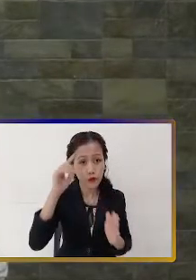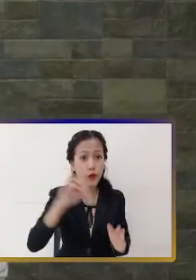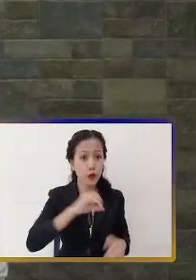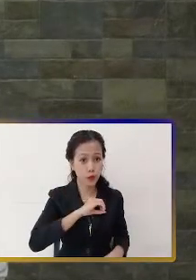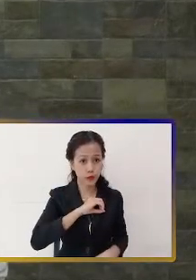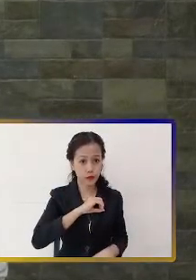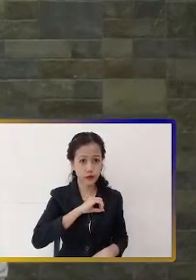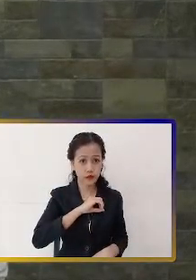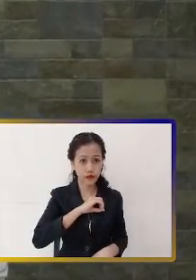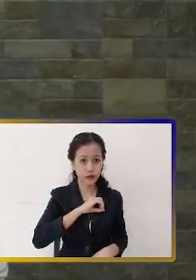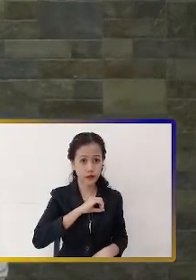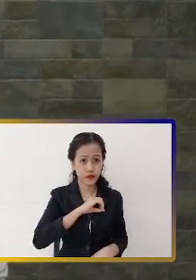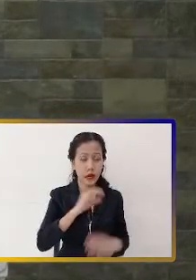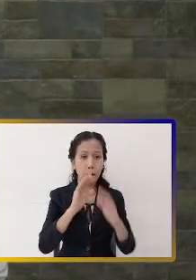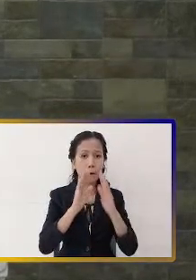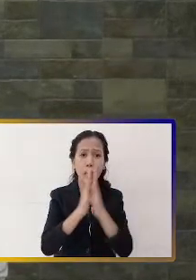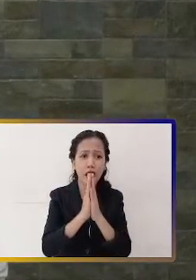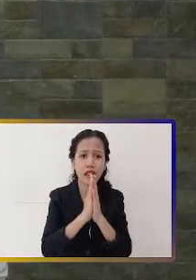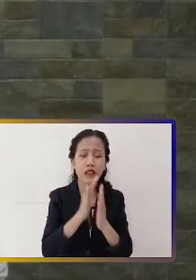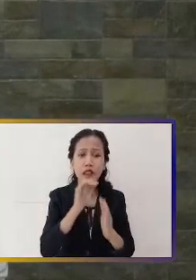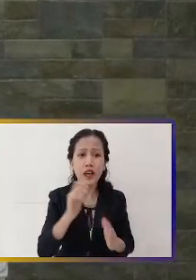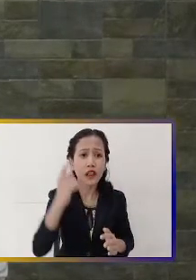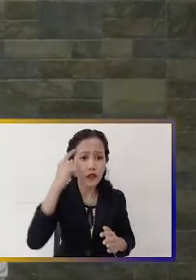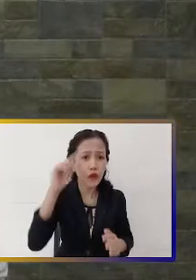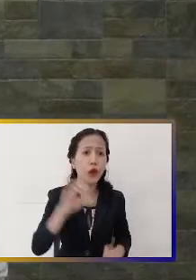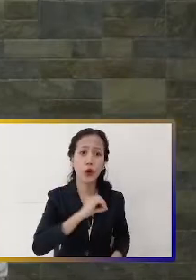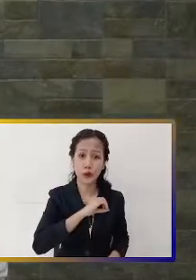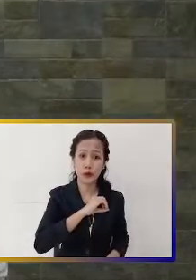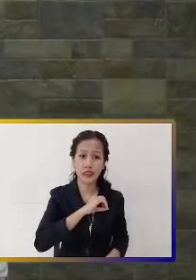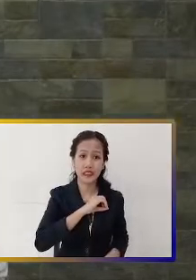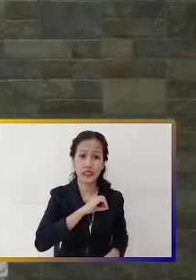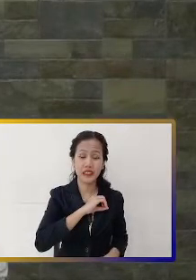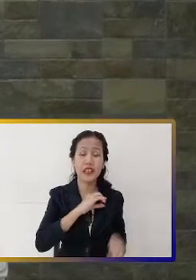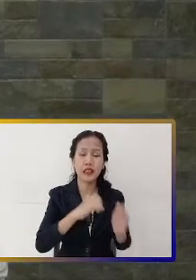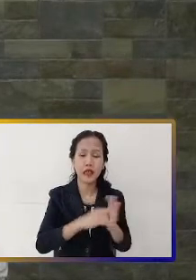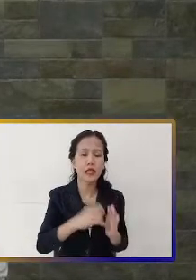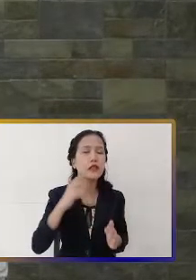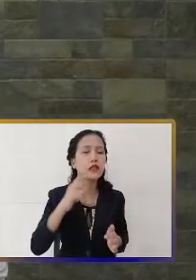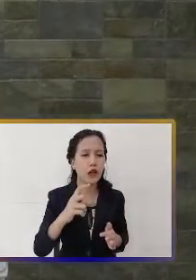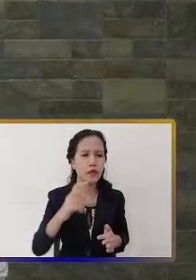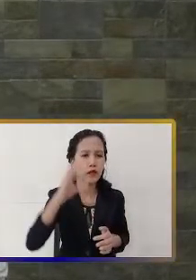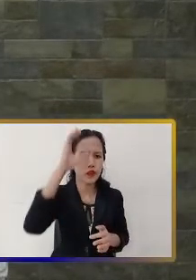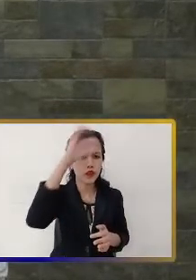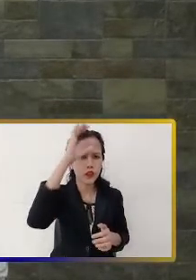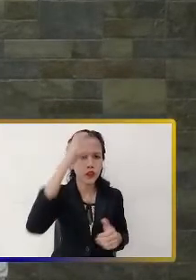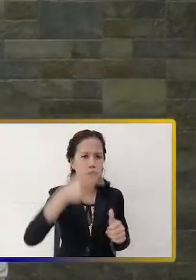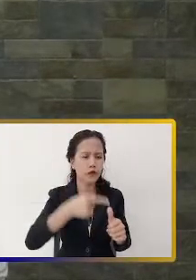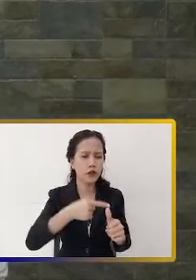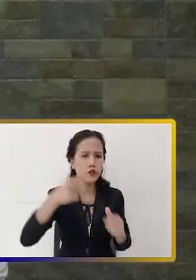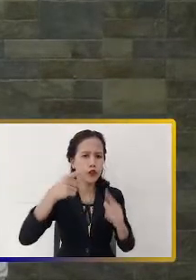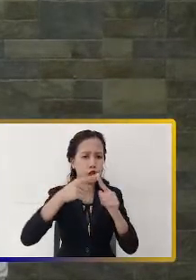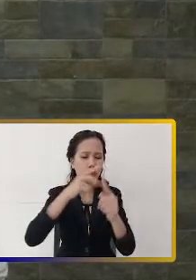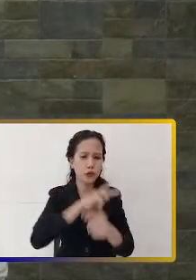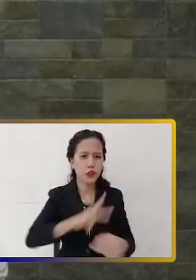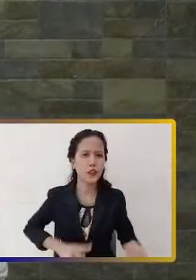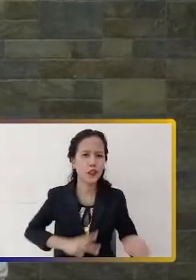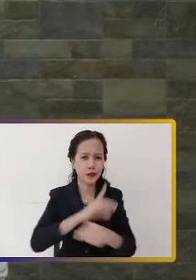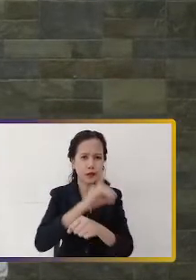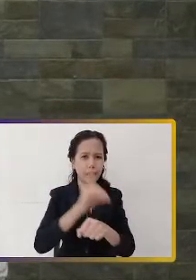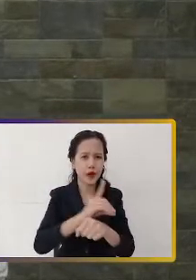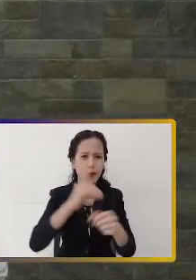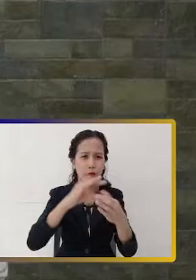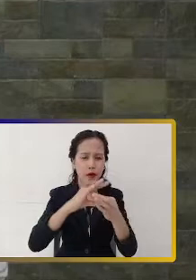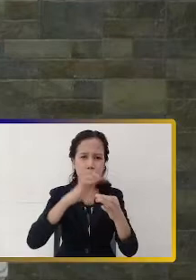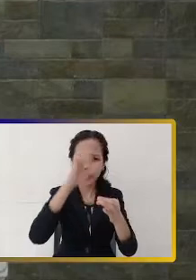Seek ye first the kingdom of God. Kapatid, alam niyo minsan kung paano nababaliktad po ang ating panalangin?